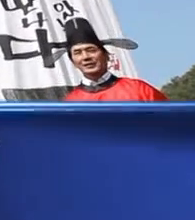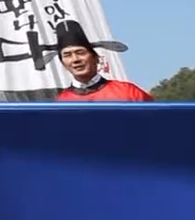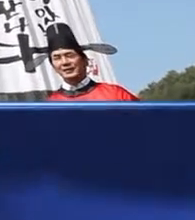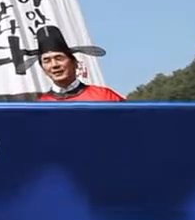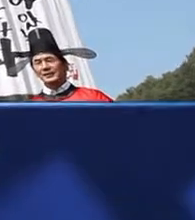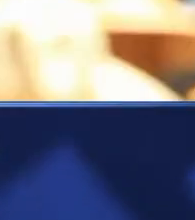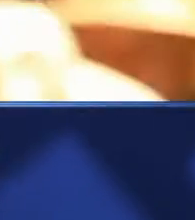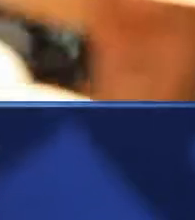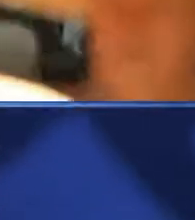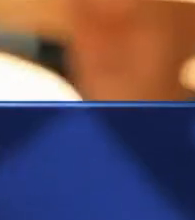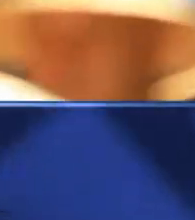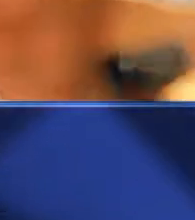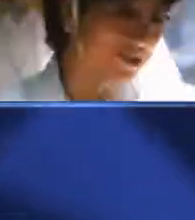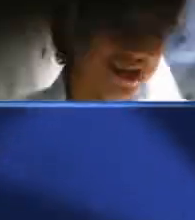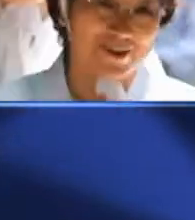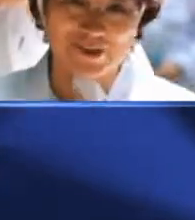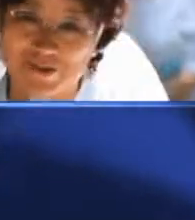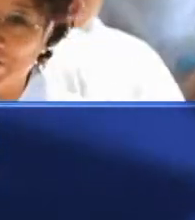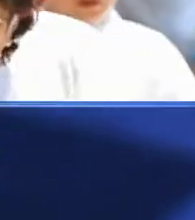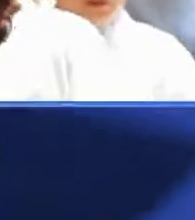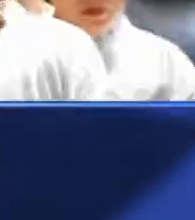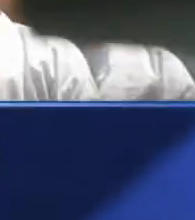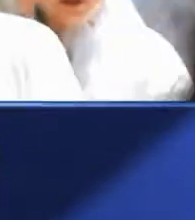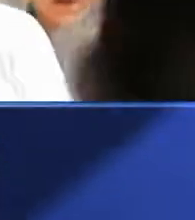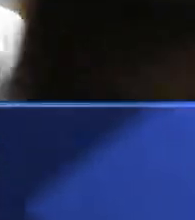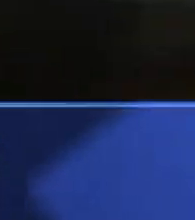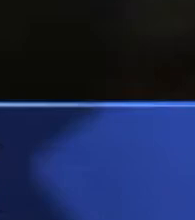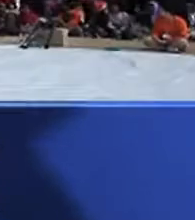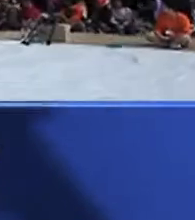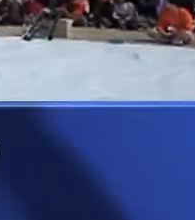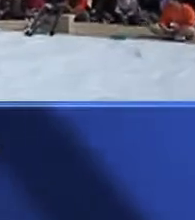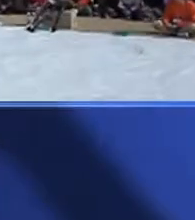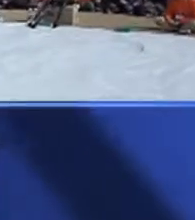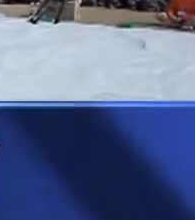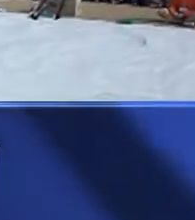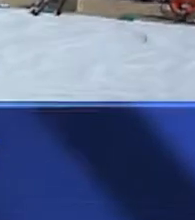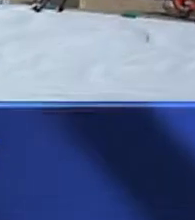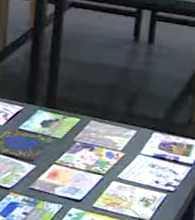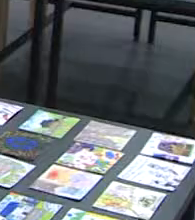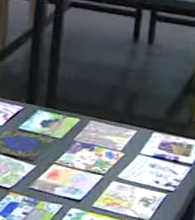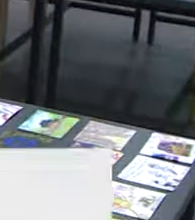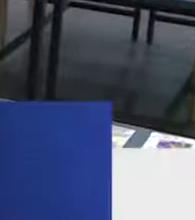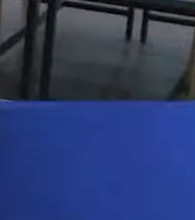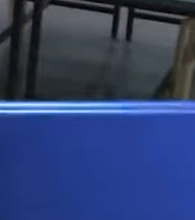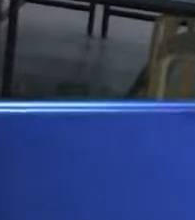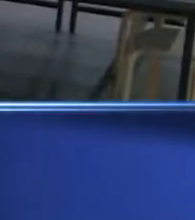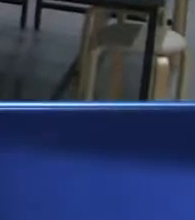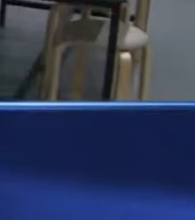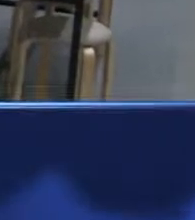합천군과 해인사는 오늘 31일 대구에서 8만 대장경 이웃행렬 재현 행사를 열기로 했습니다.